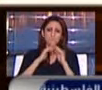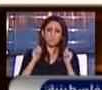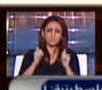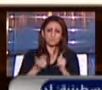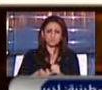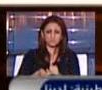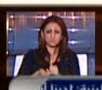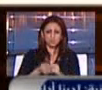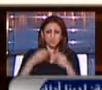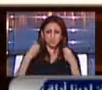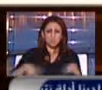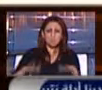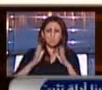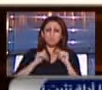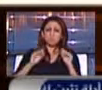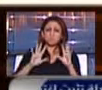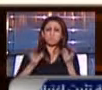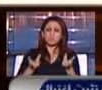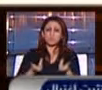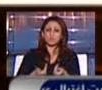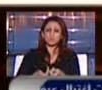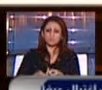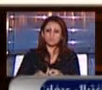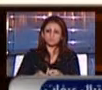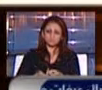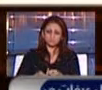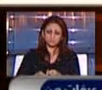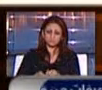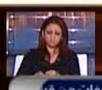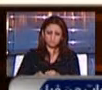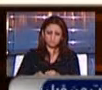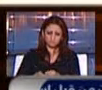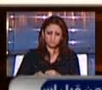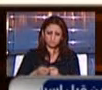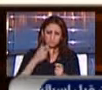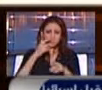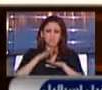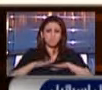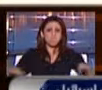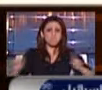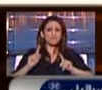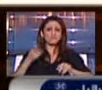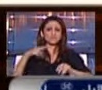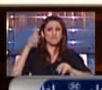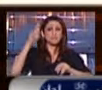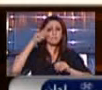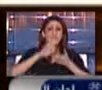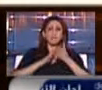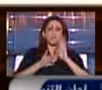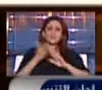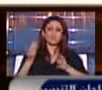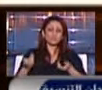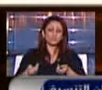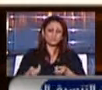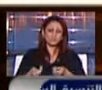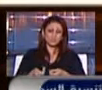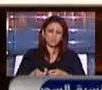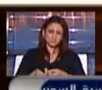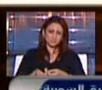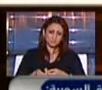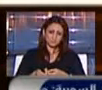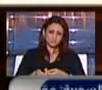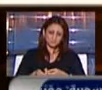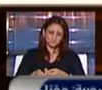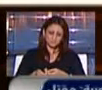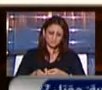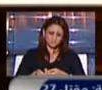ان يهدموا مصر راسا على عقب، ولا يحدث استقرار ولا تنميه ولا يعني الاموال اللي انفقت على انتخابات